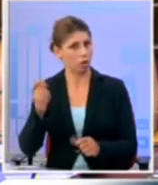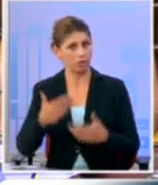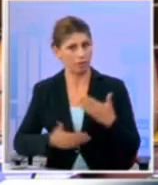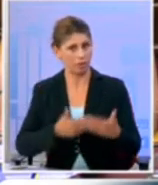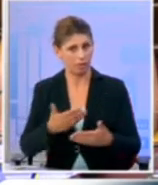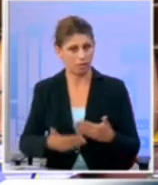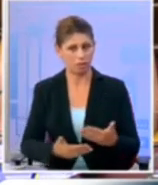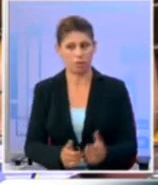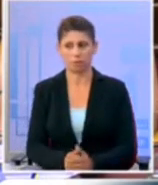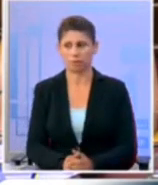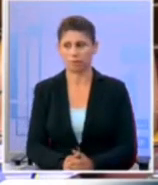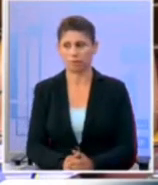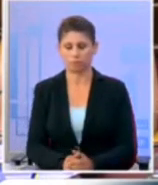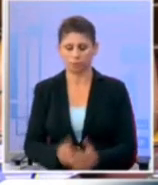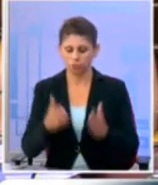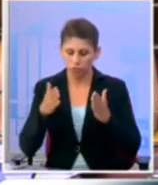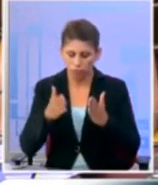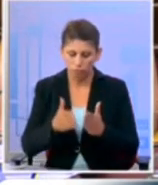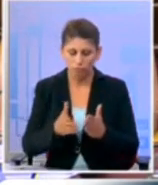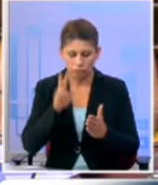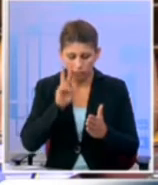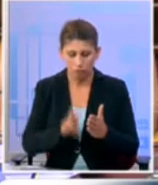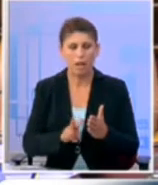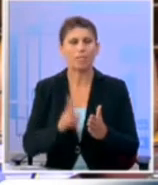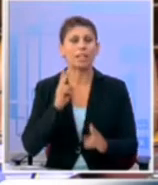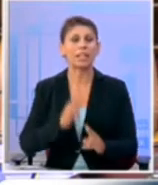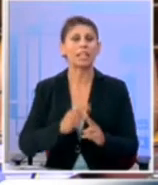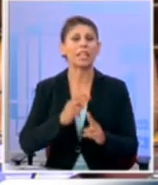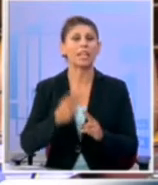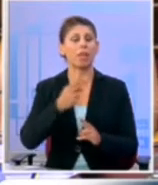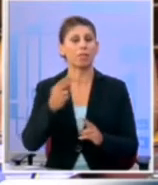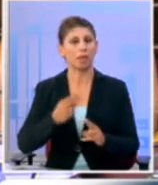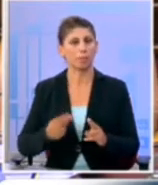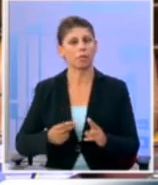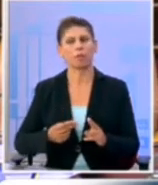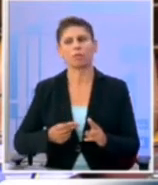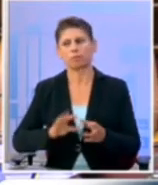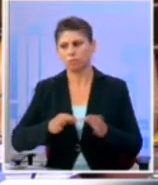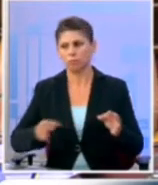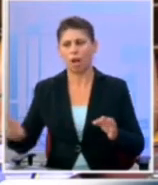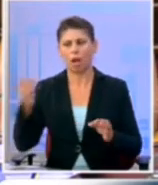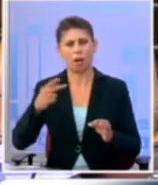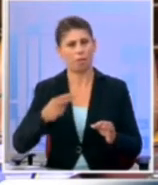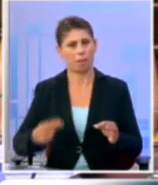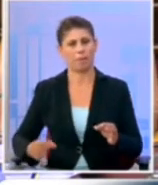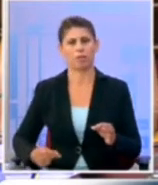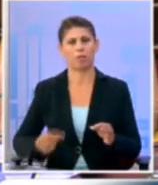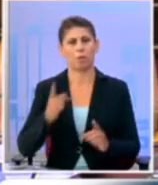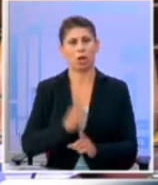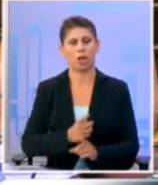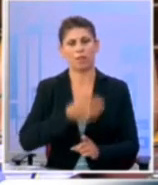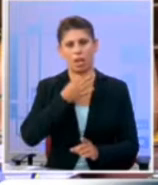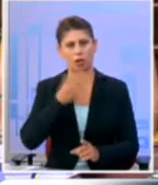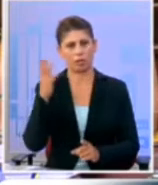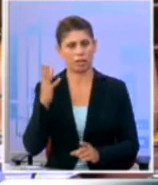διαδικασία, θα εστιάσει στα κύρια ζητήματα και θα αναπτυχθούν και επιμέρους θέματα από τους ειδικούς αγωγητές και